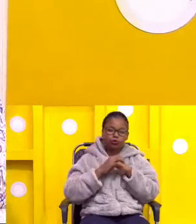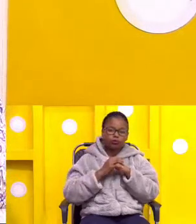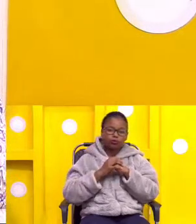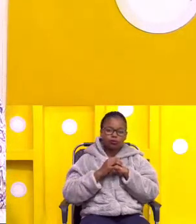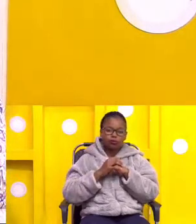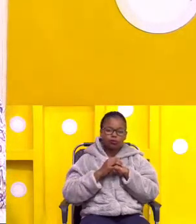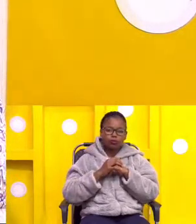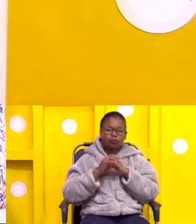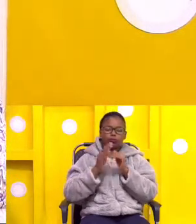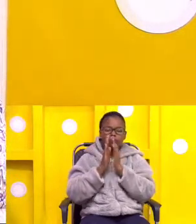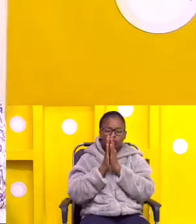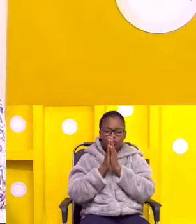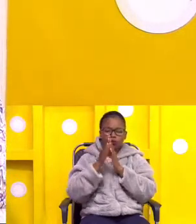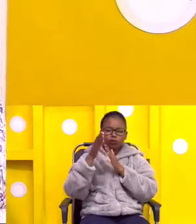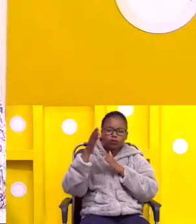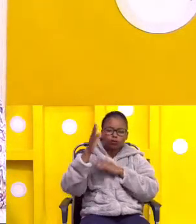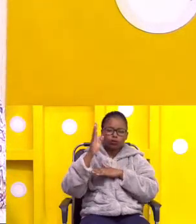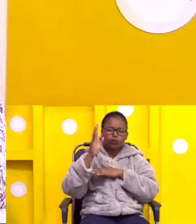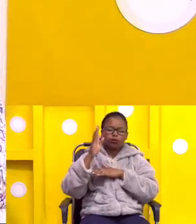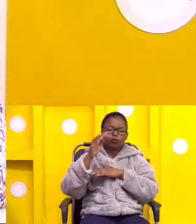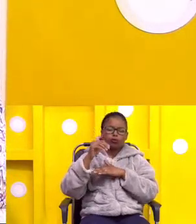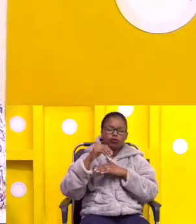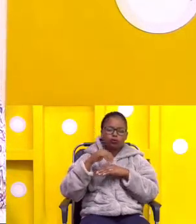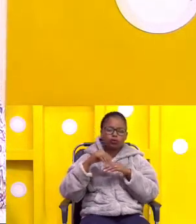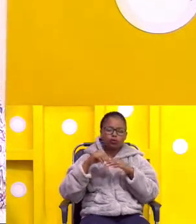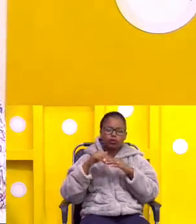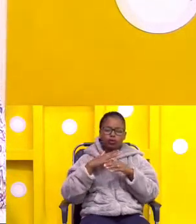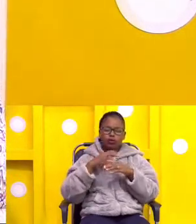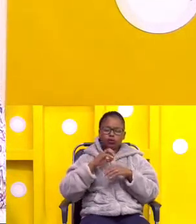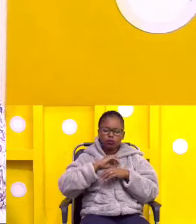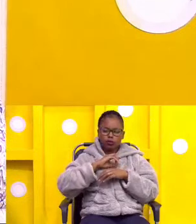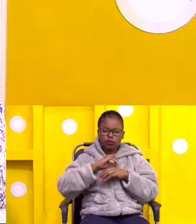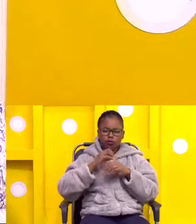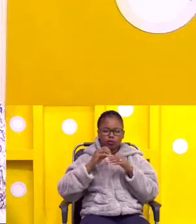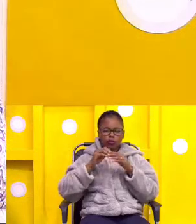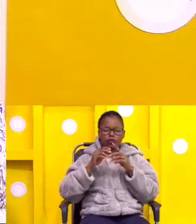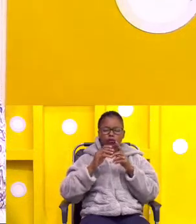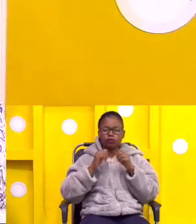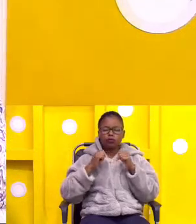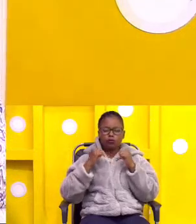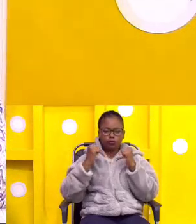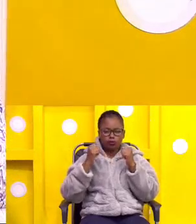negocithie Jehova, negocithie mwene ũhoti. Bwana asifiwe